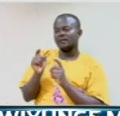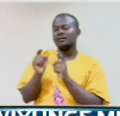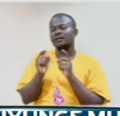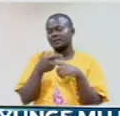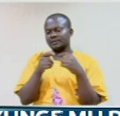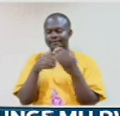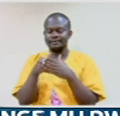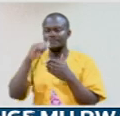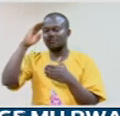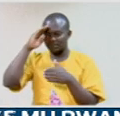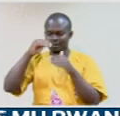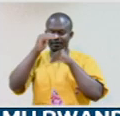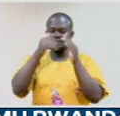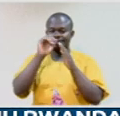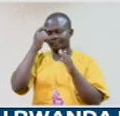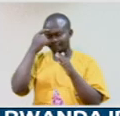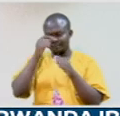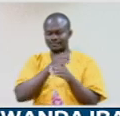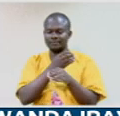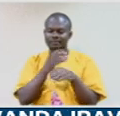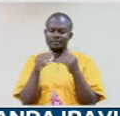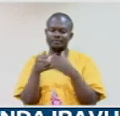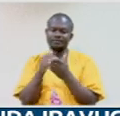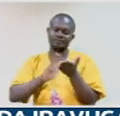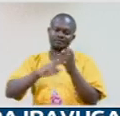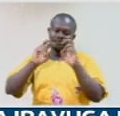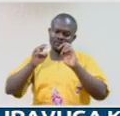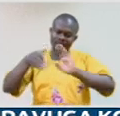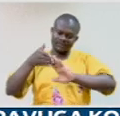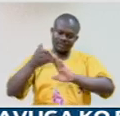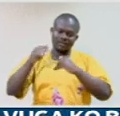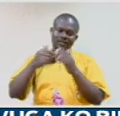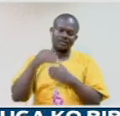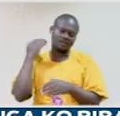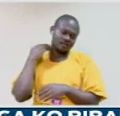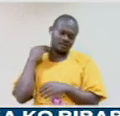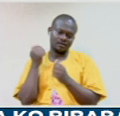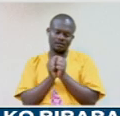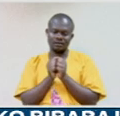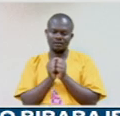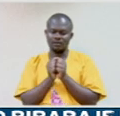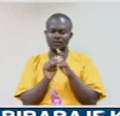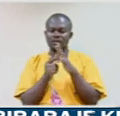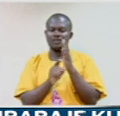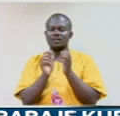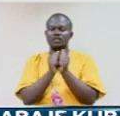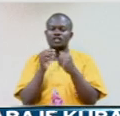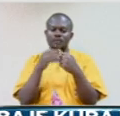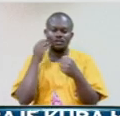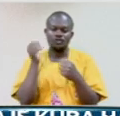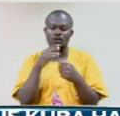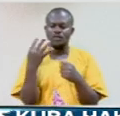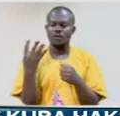abajandarumori n'abo mu nzego za leta n'amadini bemeza ihutishwa rya genocide duhere nk'uko itariki 18 z'ukwa